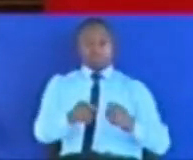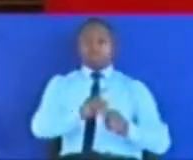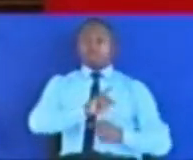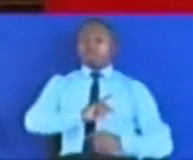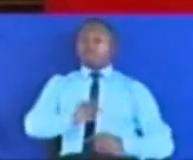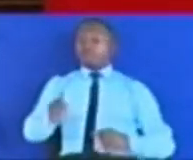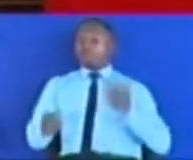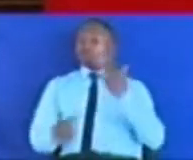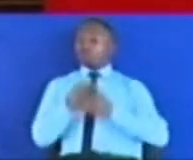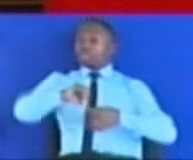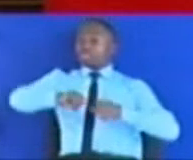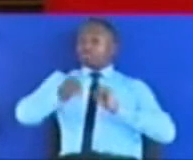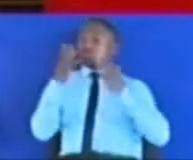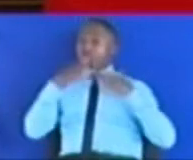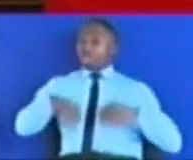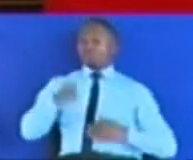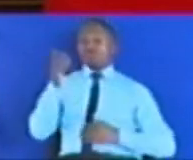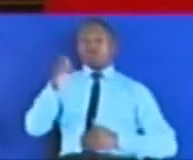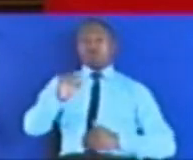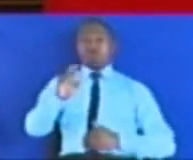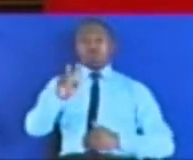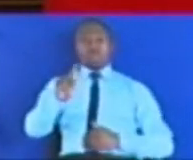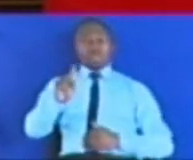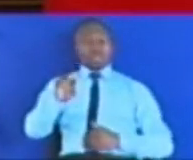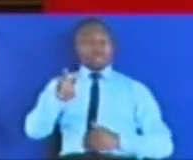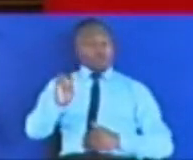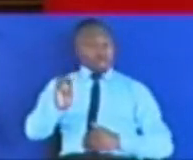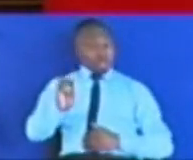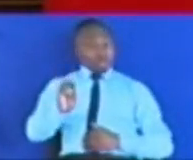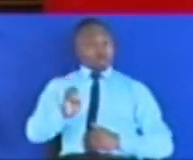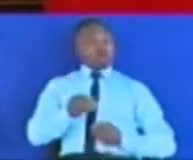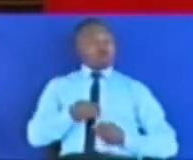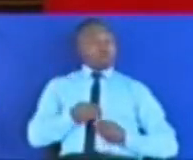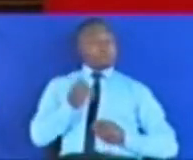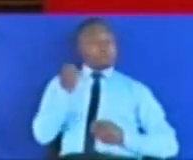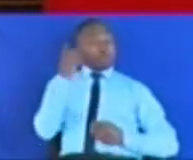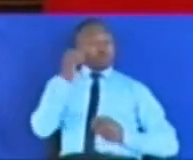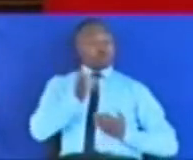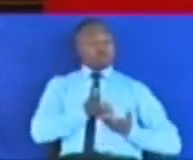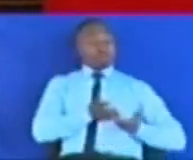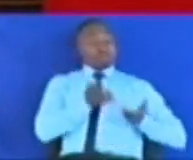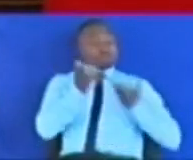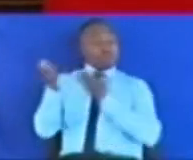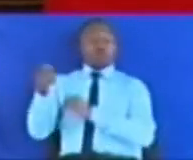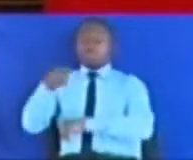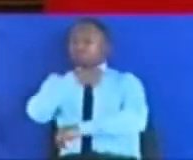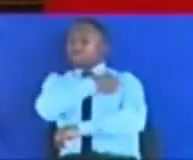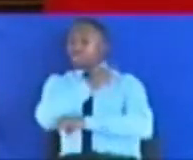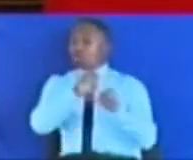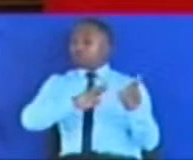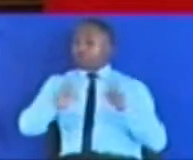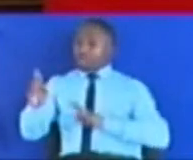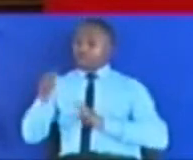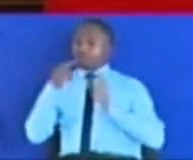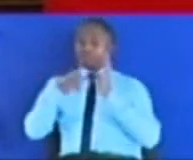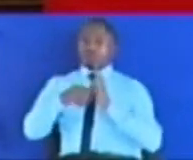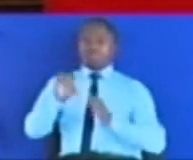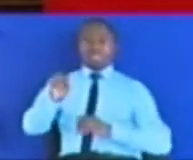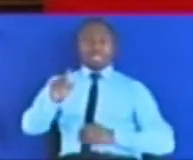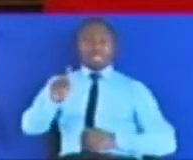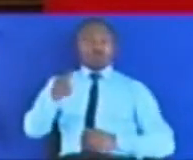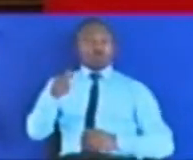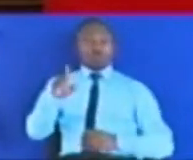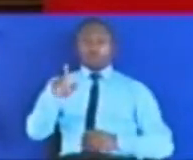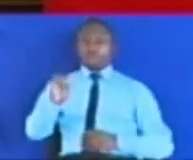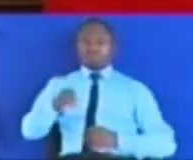ikitokea changamoto ya kiafya Ukerewe, kumpeleka mgonjwa kwenye referral hospital kwa mfano Seketule ni changamoto kubwa sana. Kwa hiyo tukiwa na huduma zote